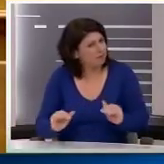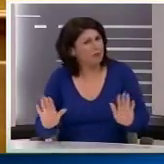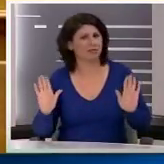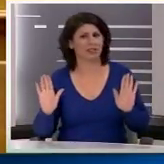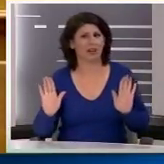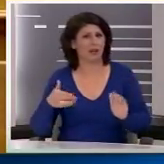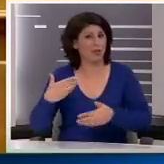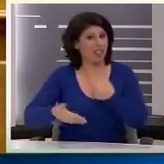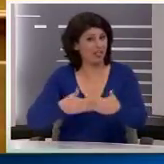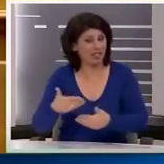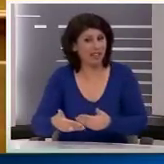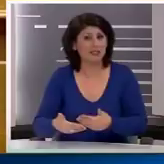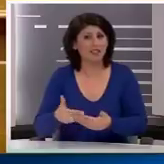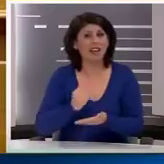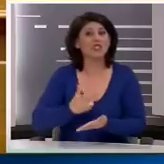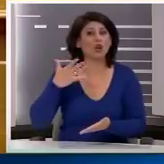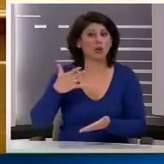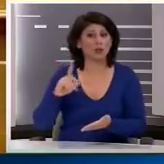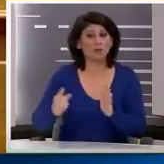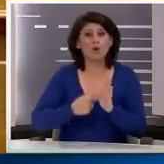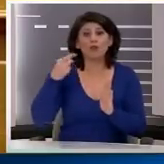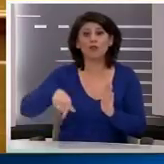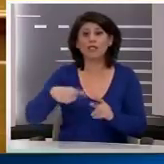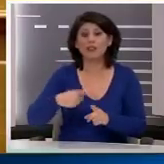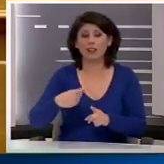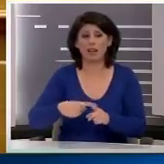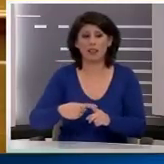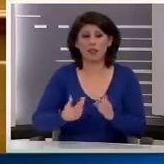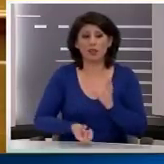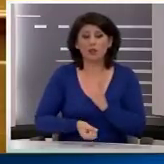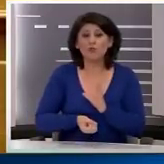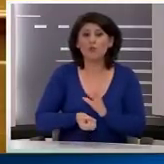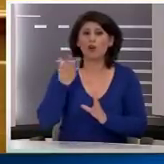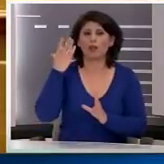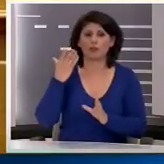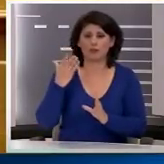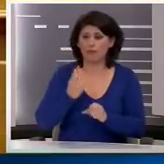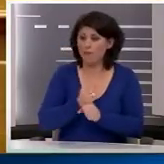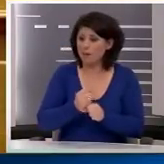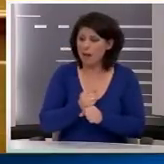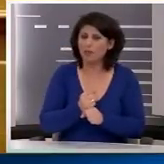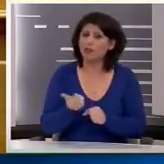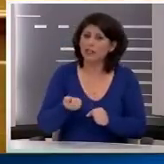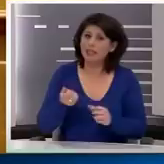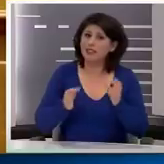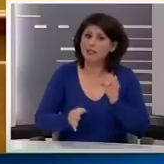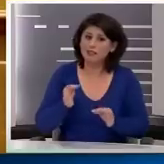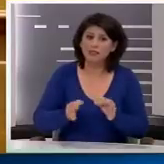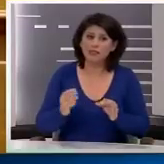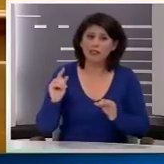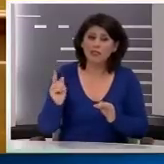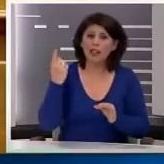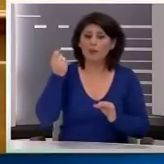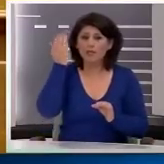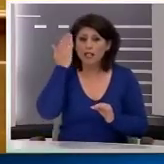Έχουμε κάνει διαδικασία αξιολόγησης πρώτη φορά στη χώρα των νέων καινοτόμων φαρμάκων για να γίνεται η συζήτηση για τη θεραπευτική